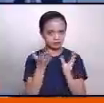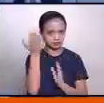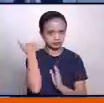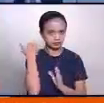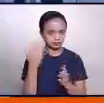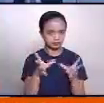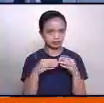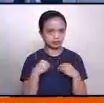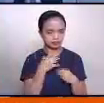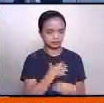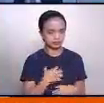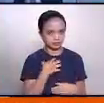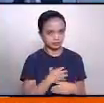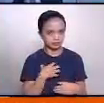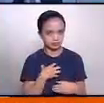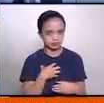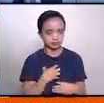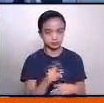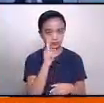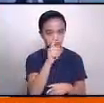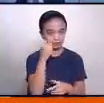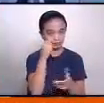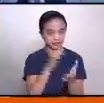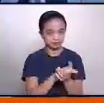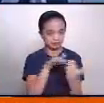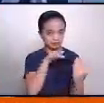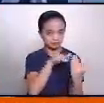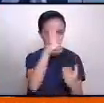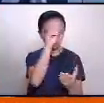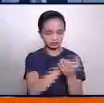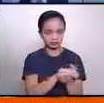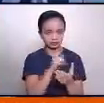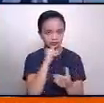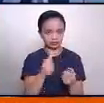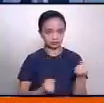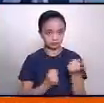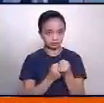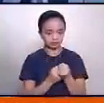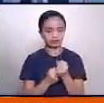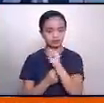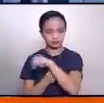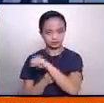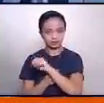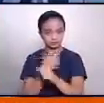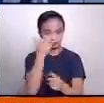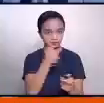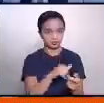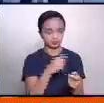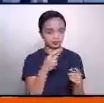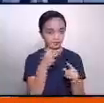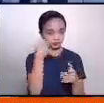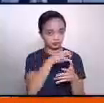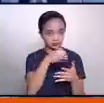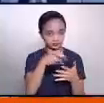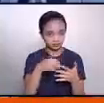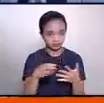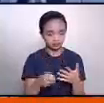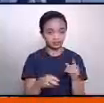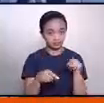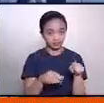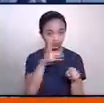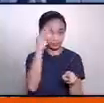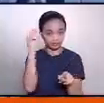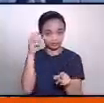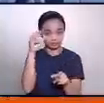natatanggap na reklamo ng isang misis laban sa kanya, Mister, na hindi nagsusustento. Opo. Kasi pinambababae. Opo. Ito naman si